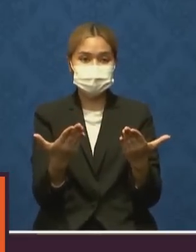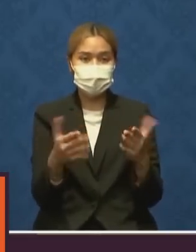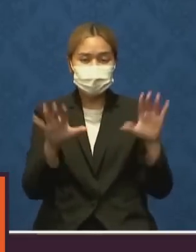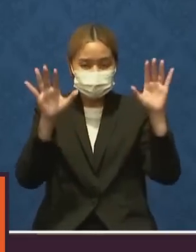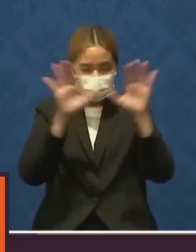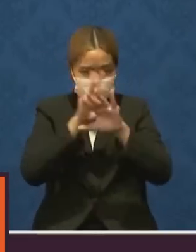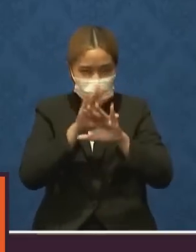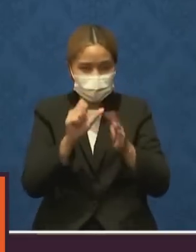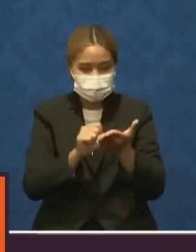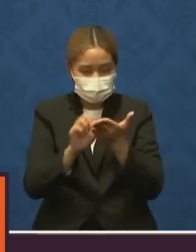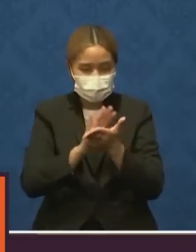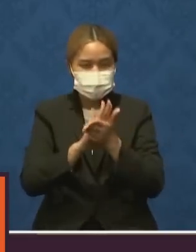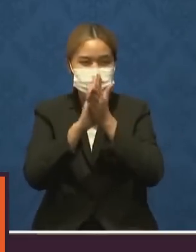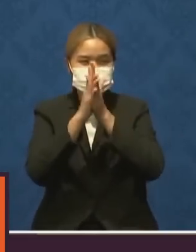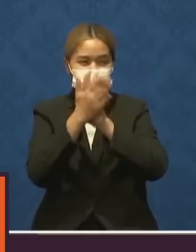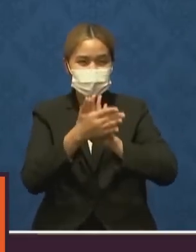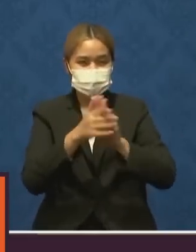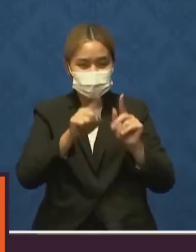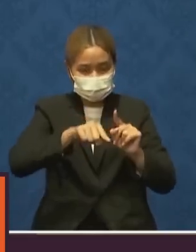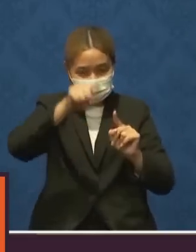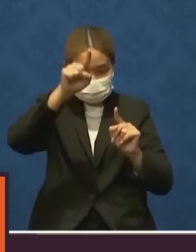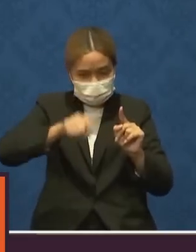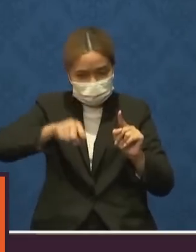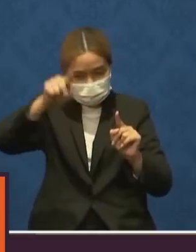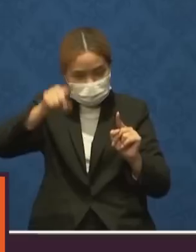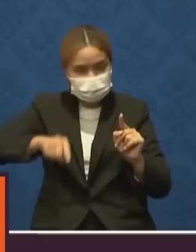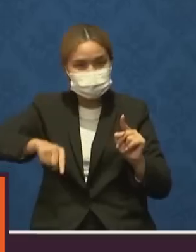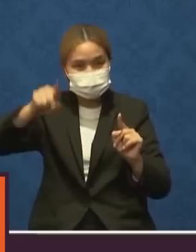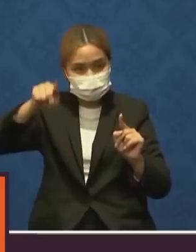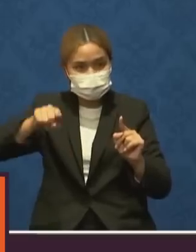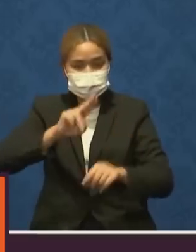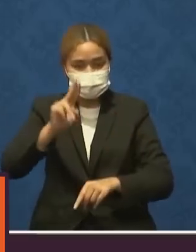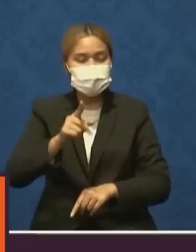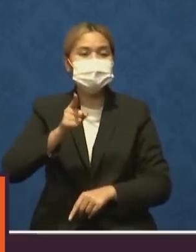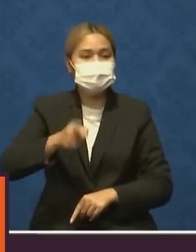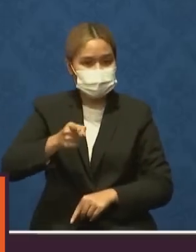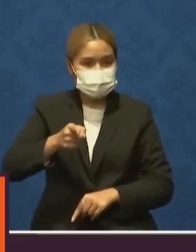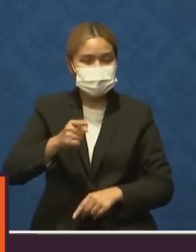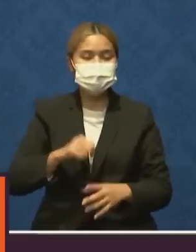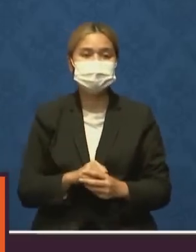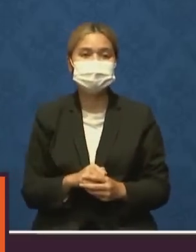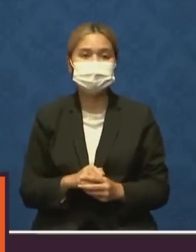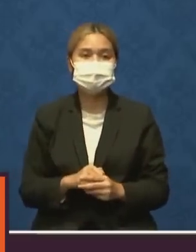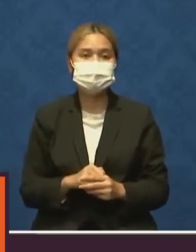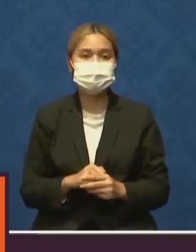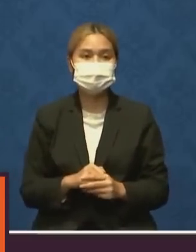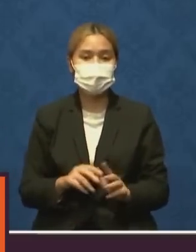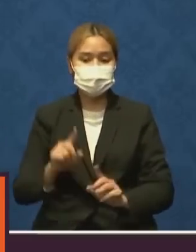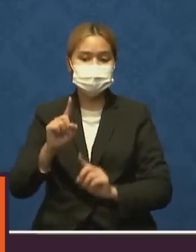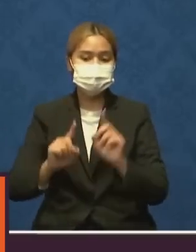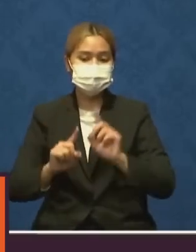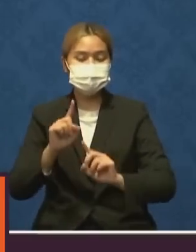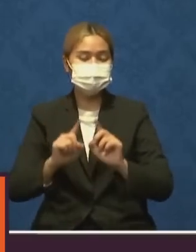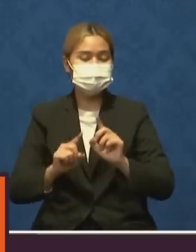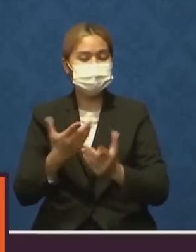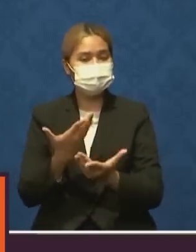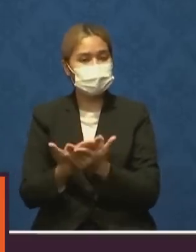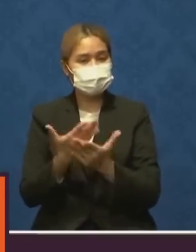การความต้การใช้ไฟครัแต่กัฐแทงคืคามตใช้จริซึกจะมประมาณการไว้สูงกว่าคเปจิกลอด